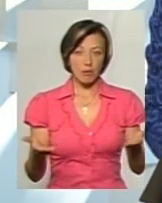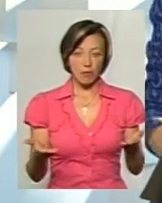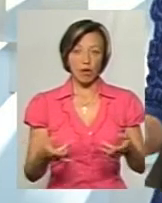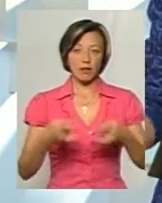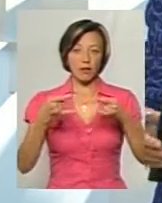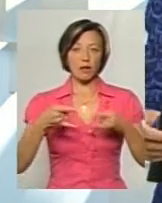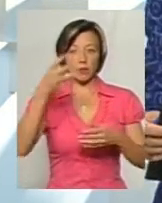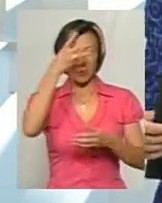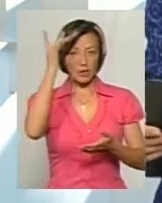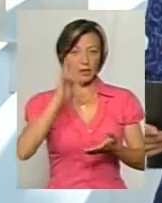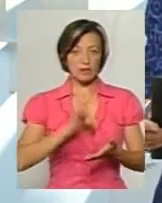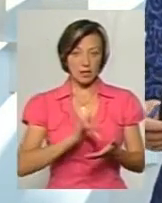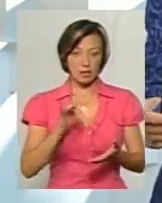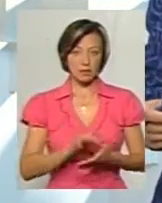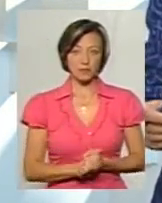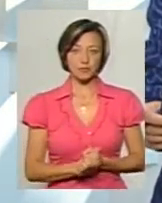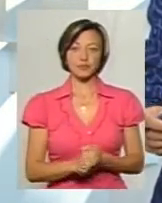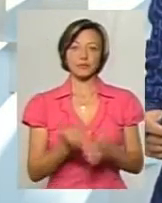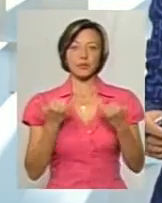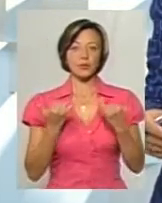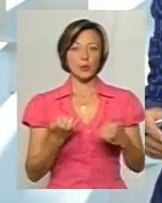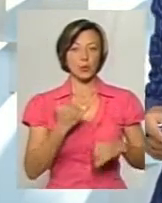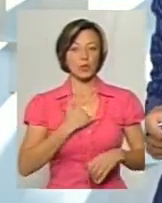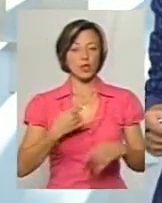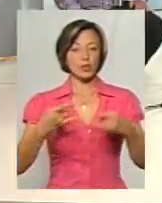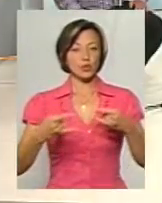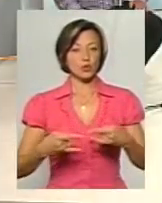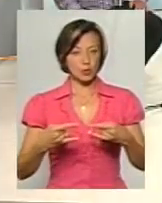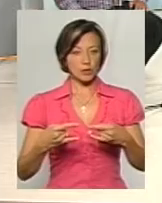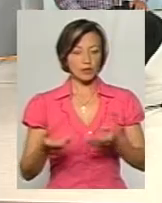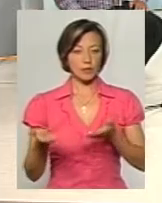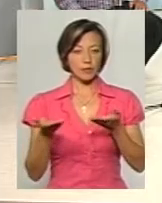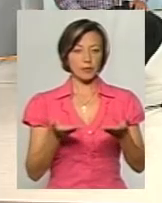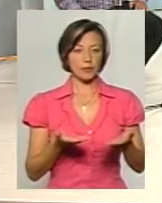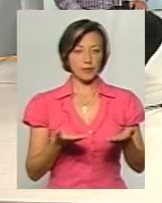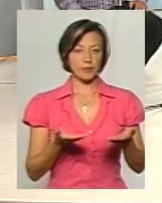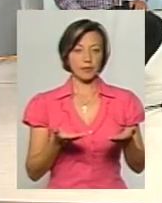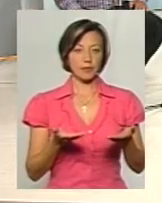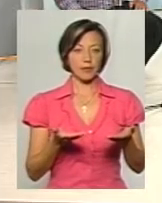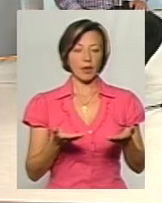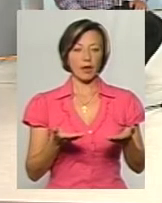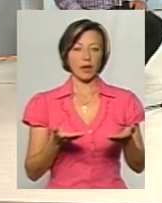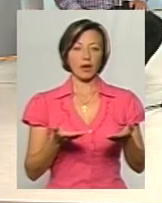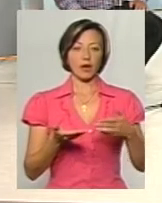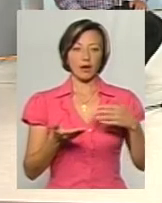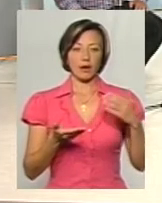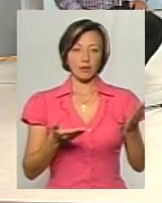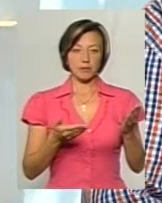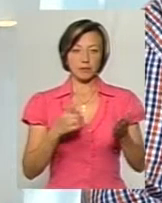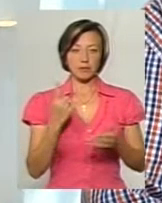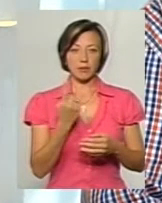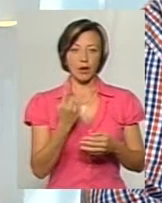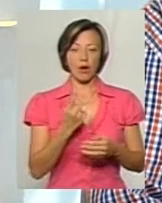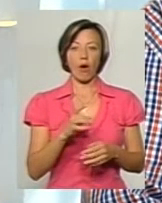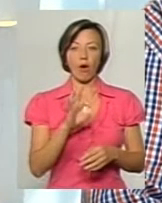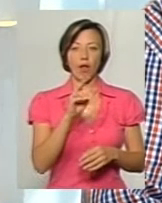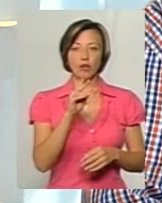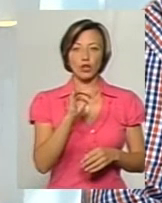на телеканалі «Поділля Центр». Сьогодні у нашій студії по праву руку від мене Олег Червонюк, власник